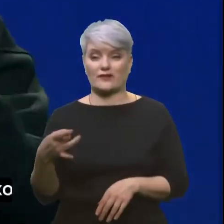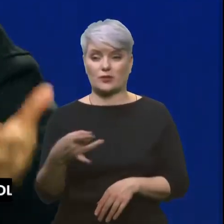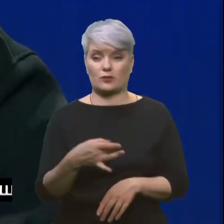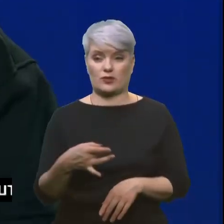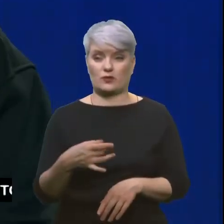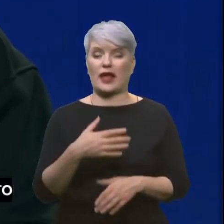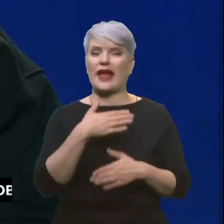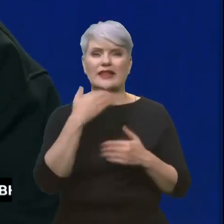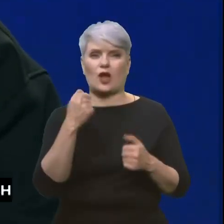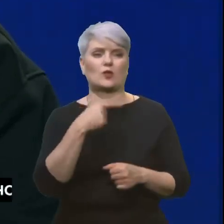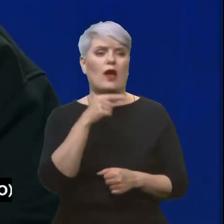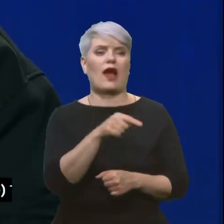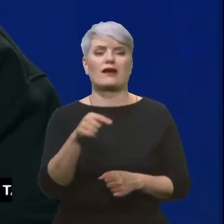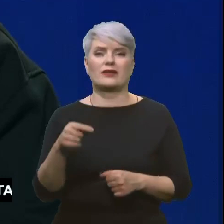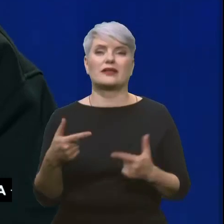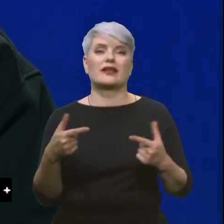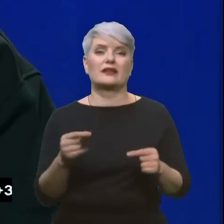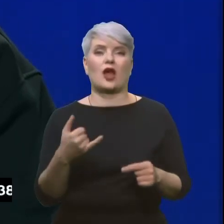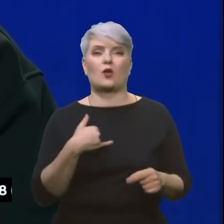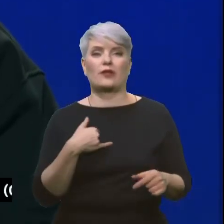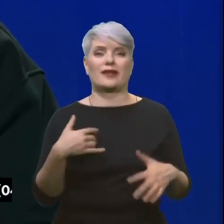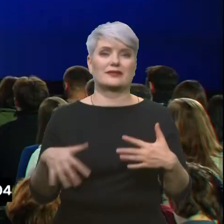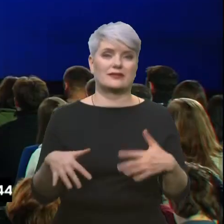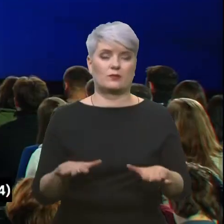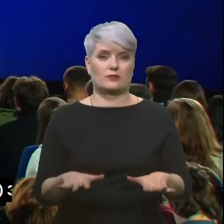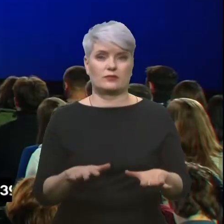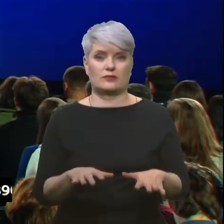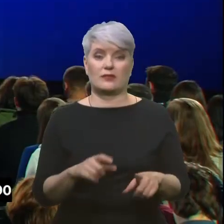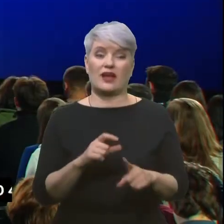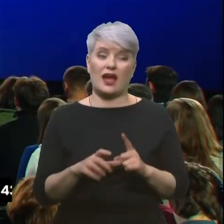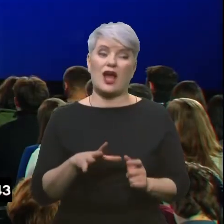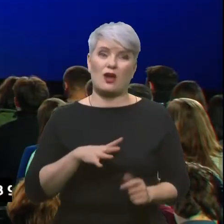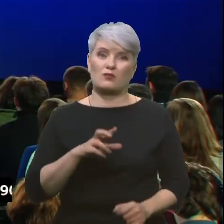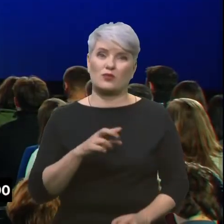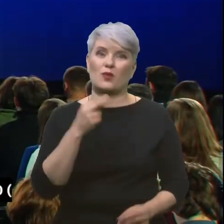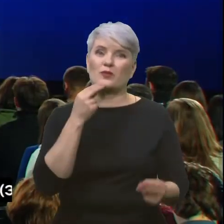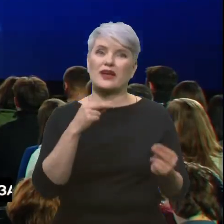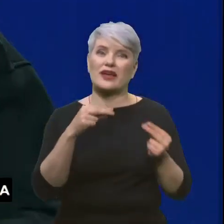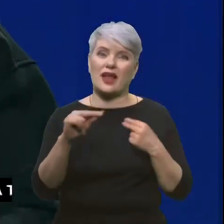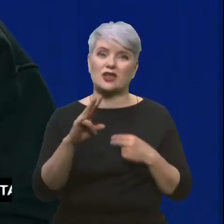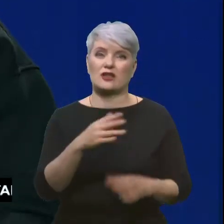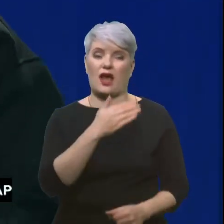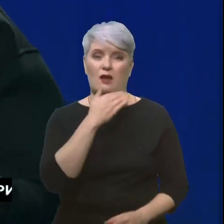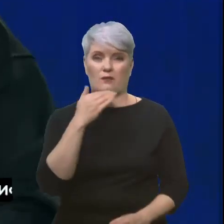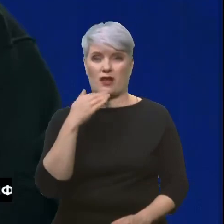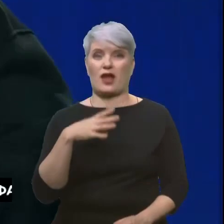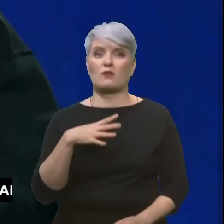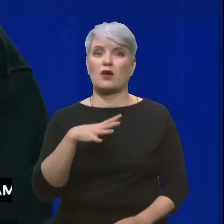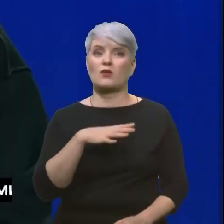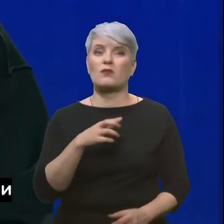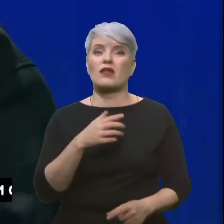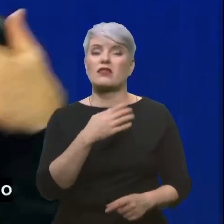регіоні, просто не хочу говорити, якщо можна, де у нас який стан, то вони кажуть, так, було б краще набагато, ми були б